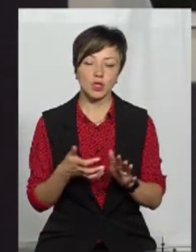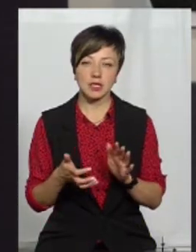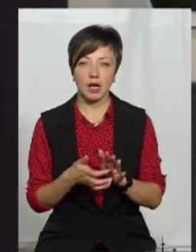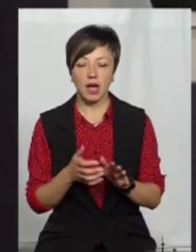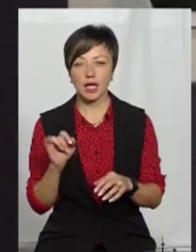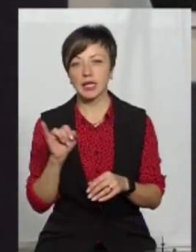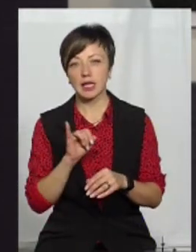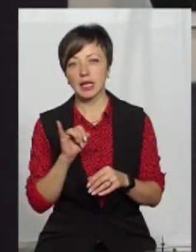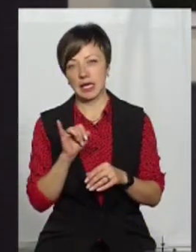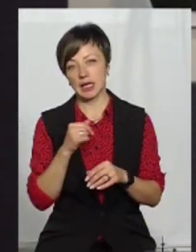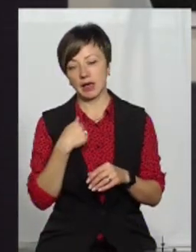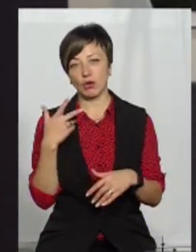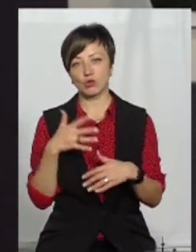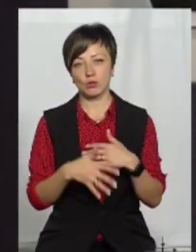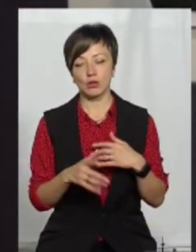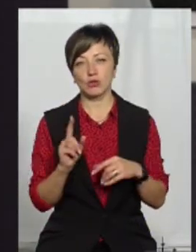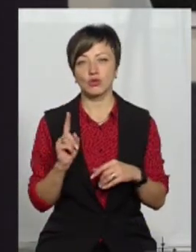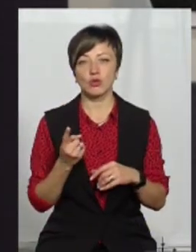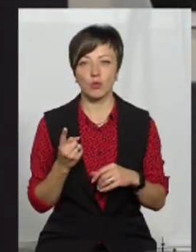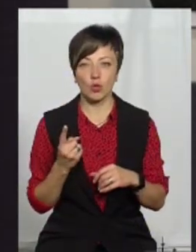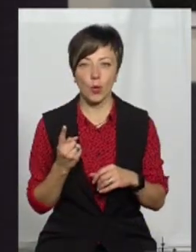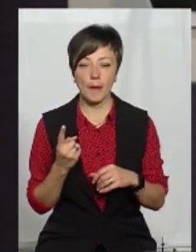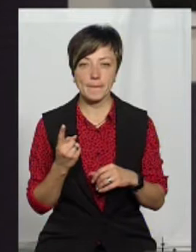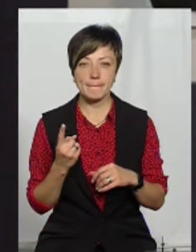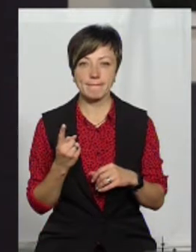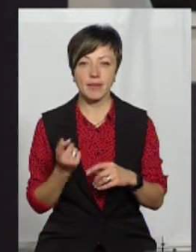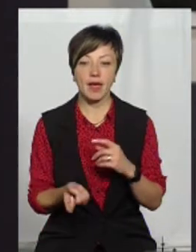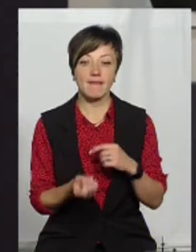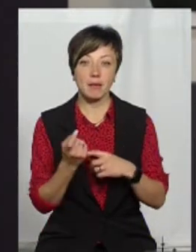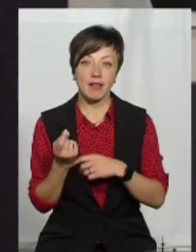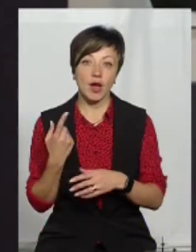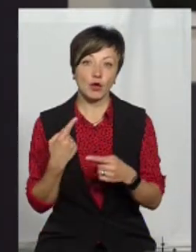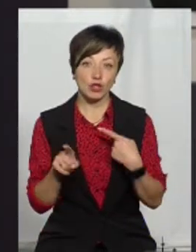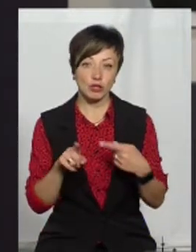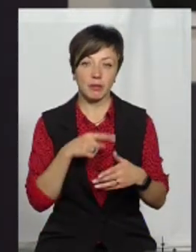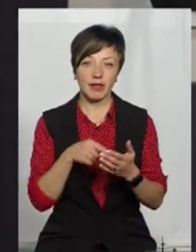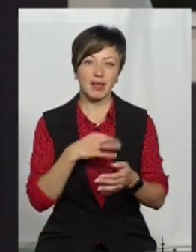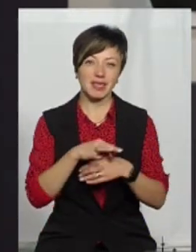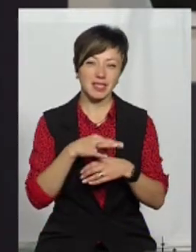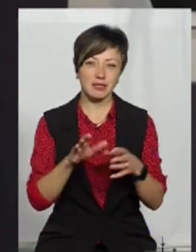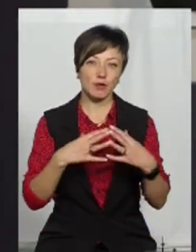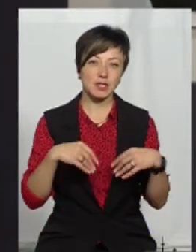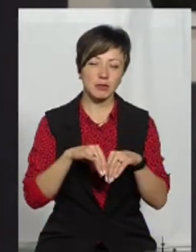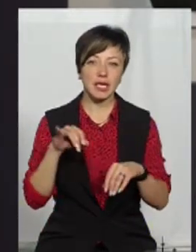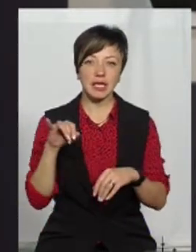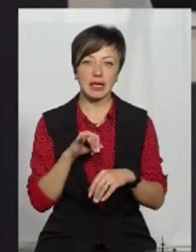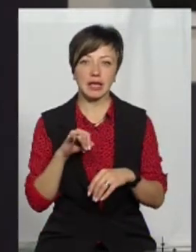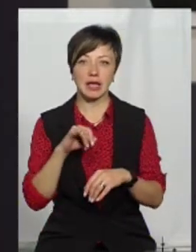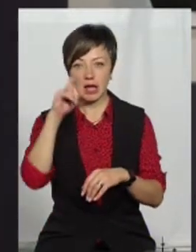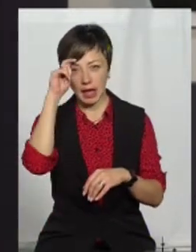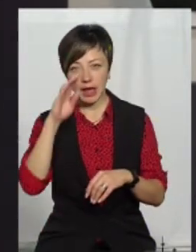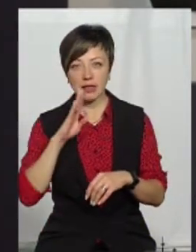недостатня. І я розумію, чому випливають інші питання. Це і насильство в сім'ї, і